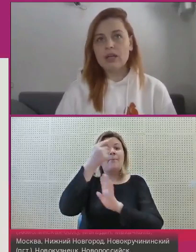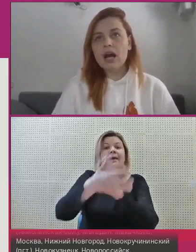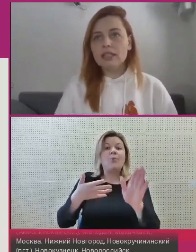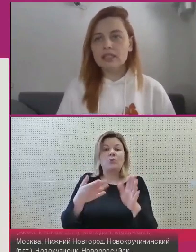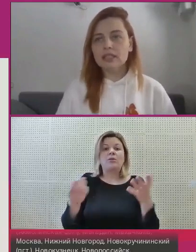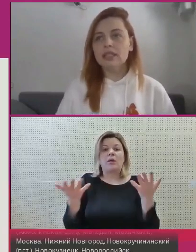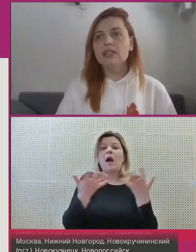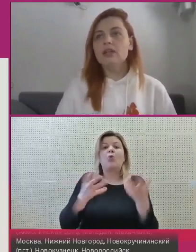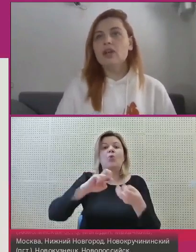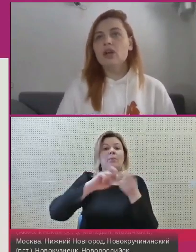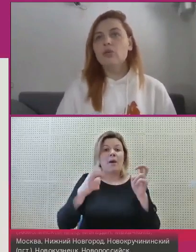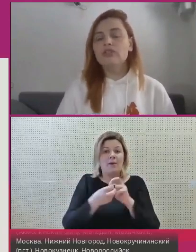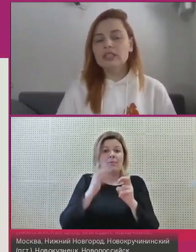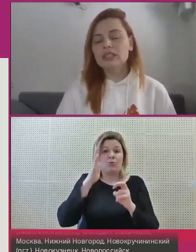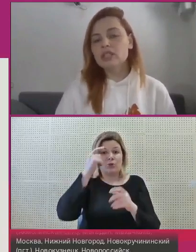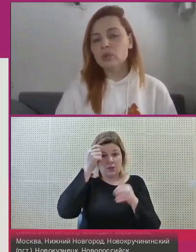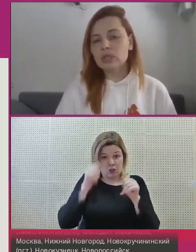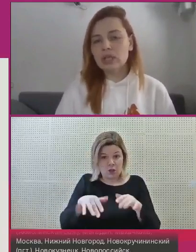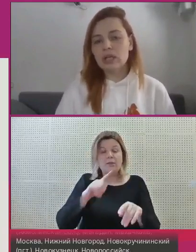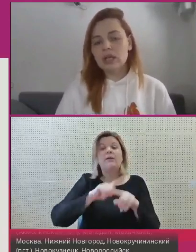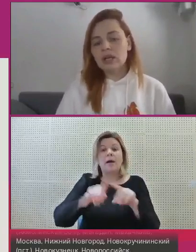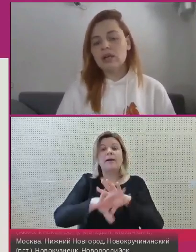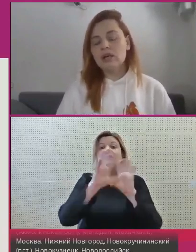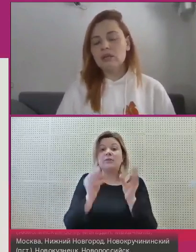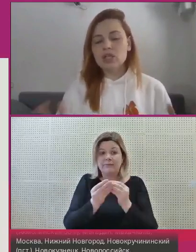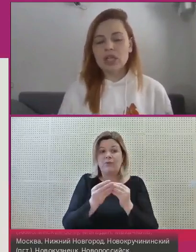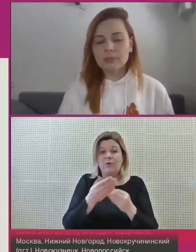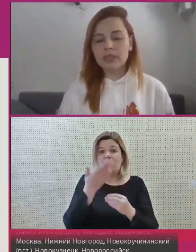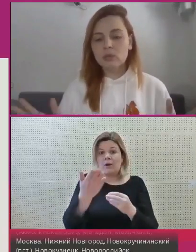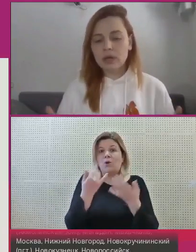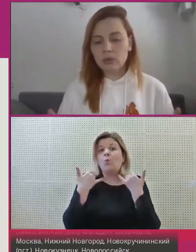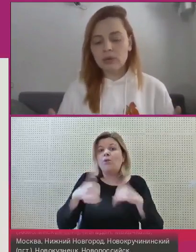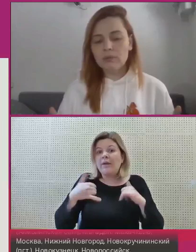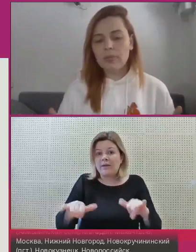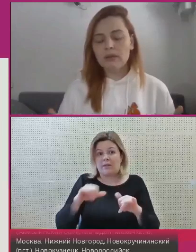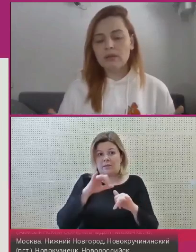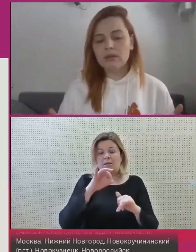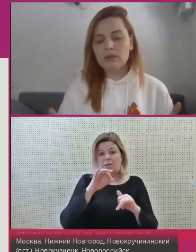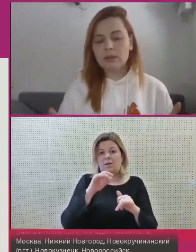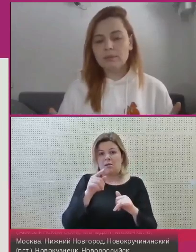вы ахнете или увидите, насколько масштабно и глубоко